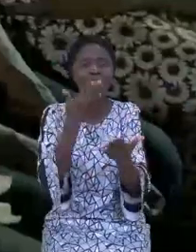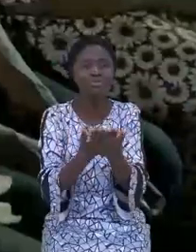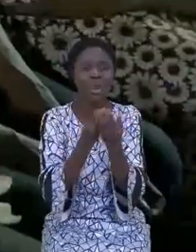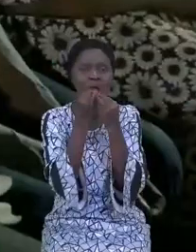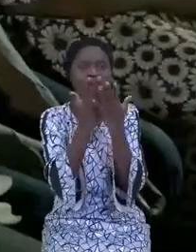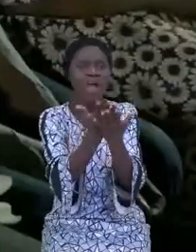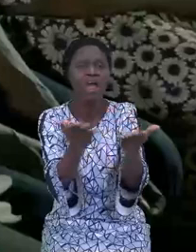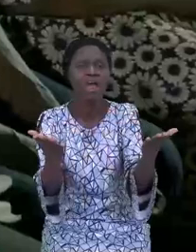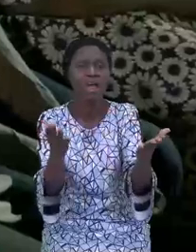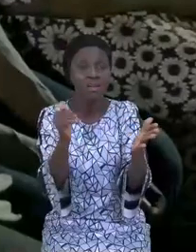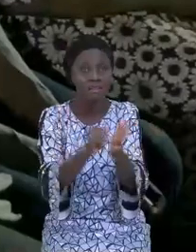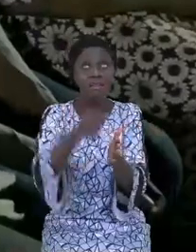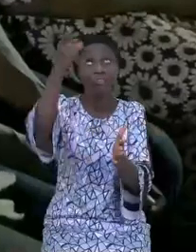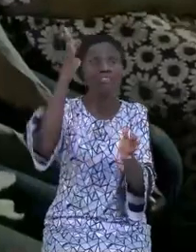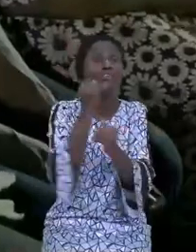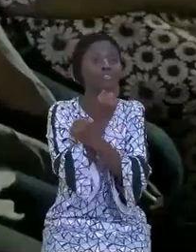ne te laissera pas périr.